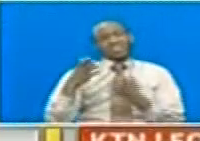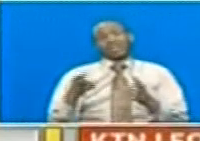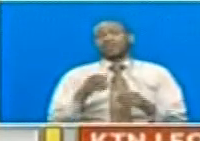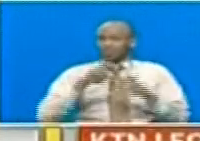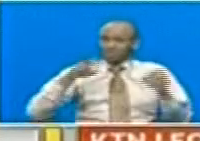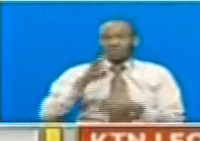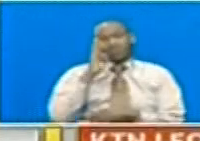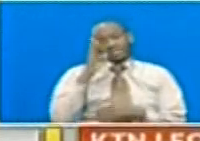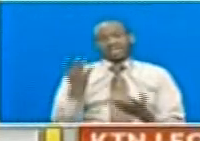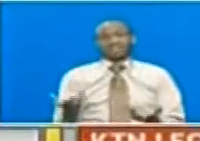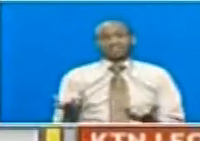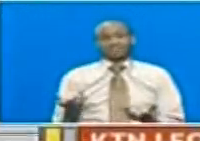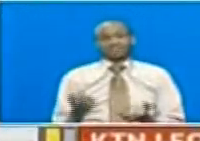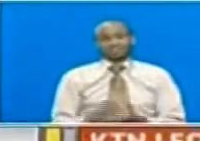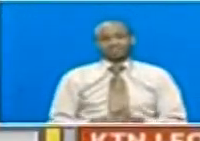Karachuonyo.